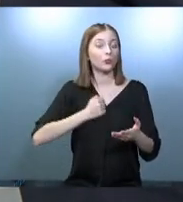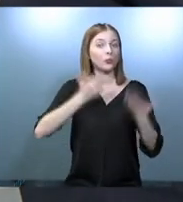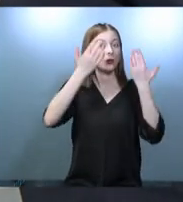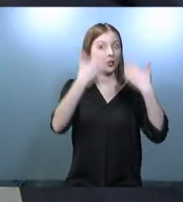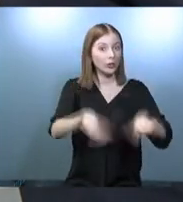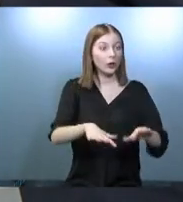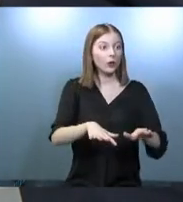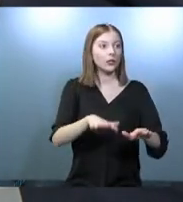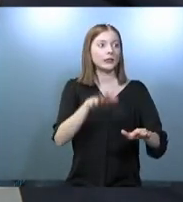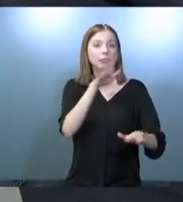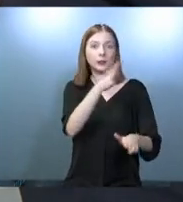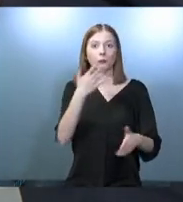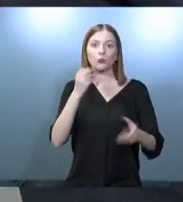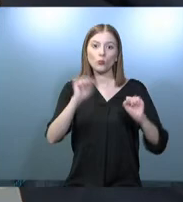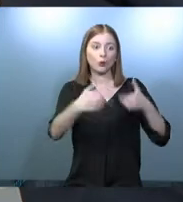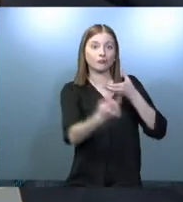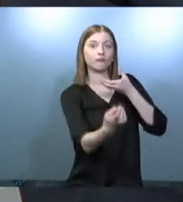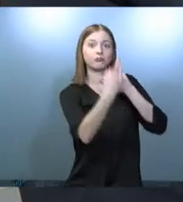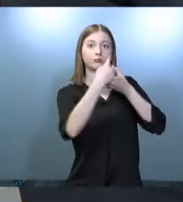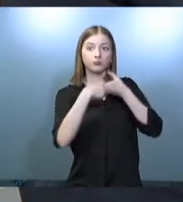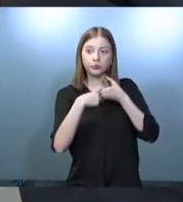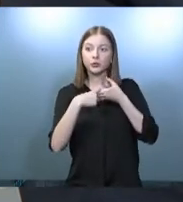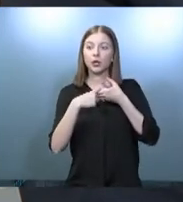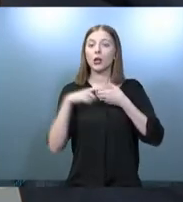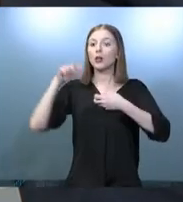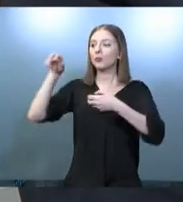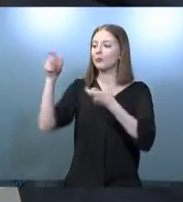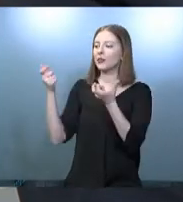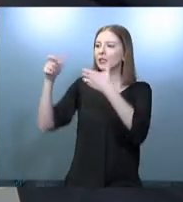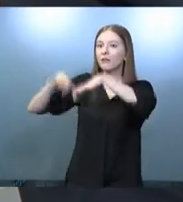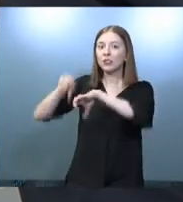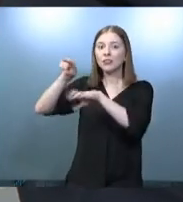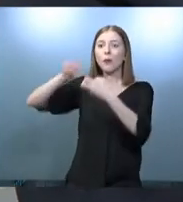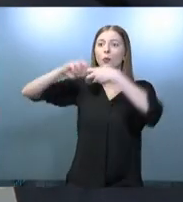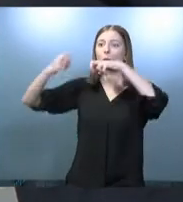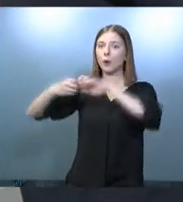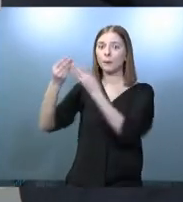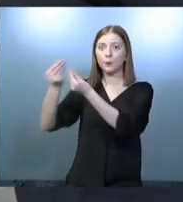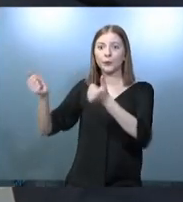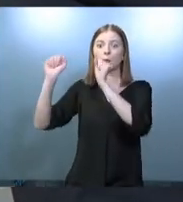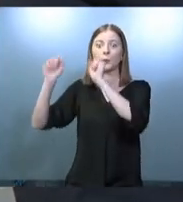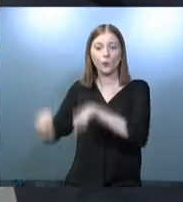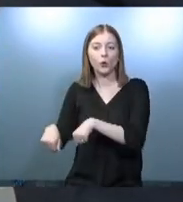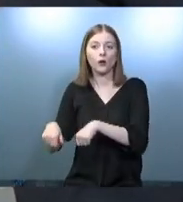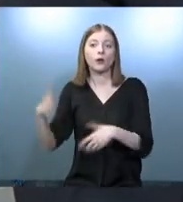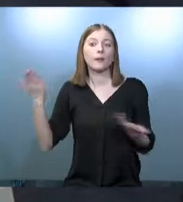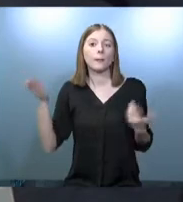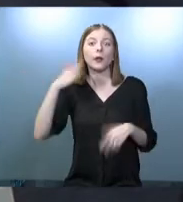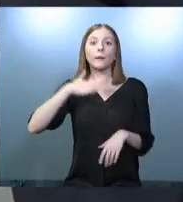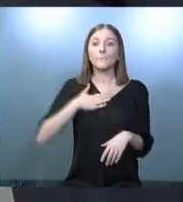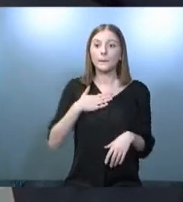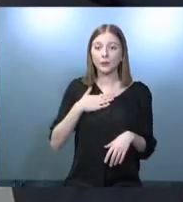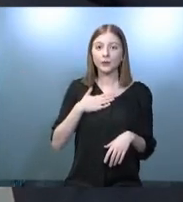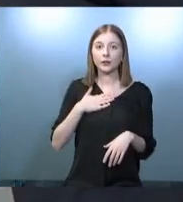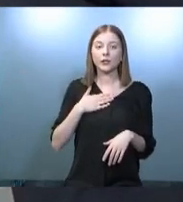problemų sprendimą. Mūsų rinkimų komitetas pasisako už darbų tęstinumą. Mes nekeliame savo kandidato į merus.